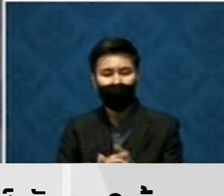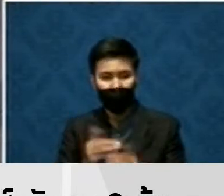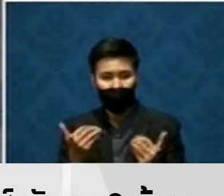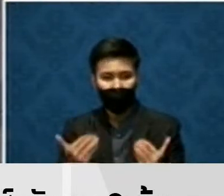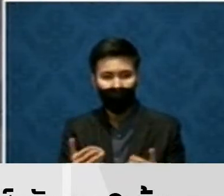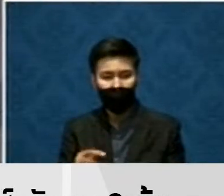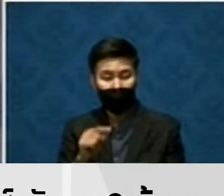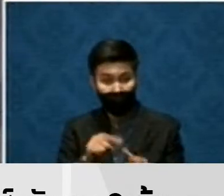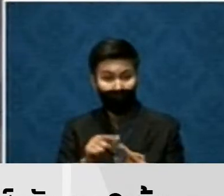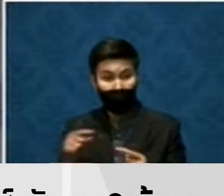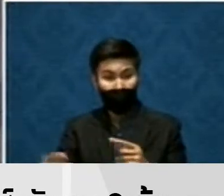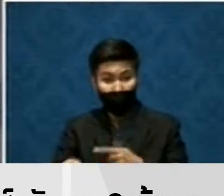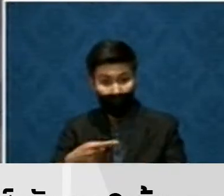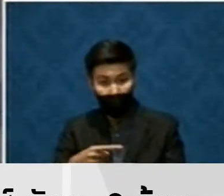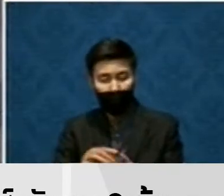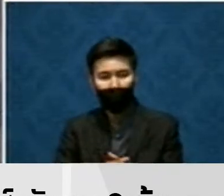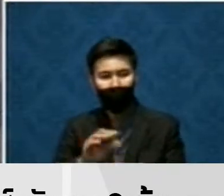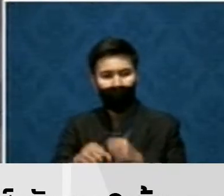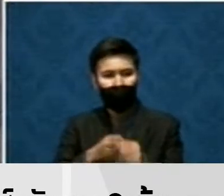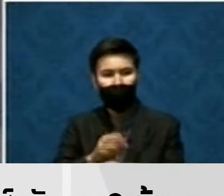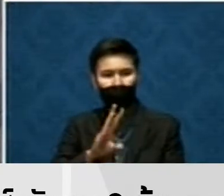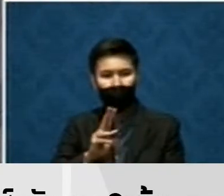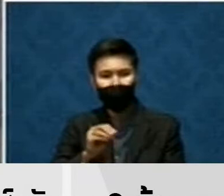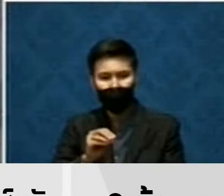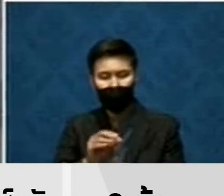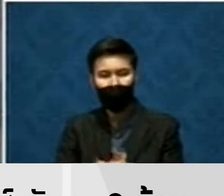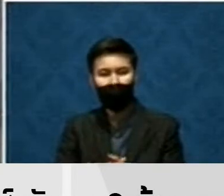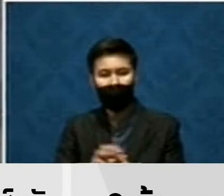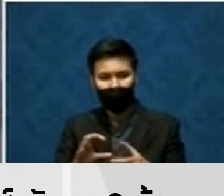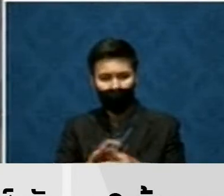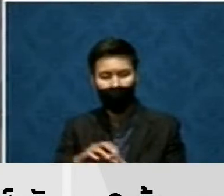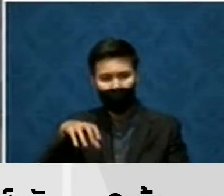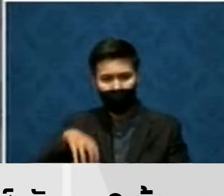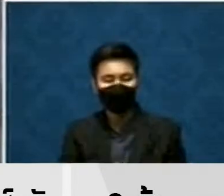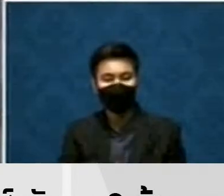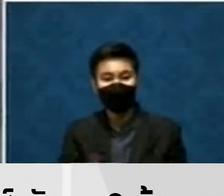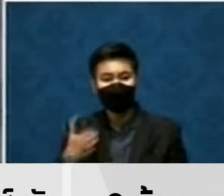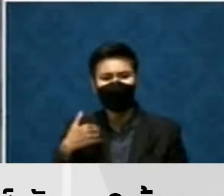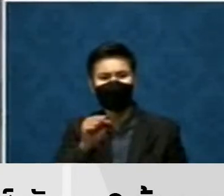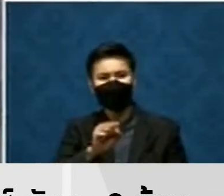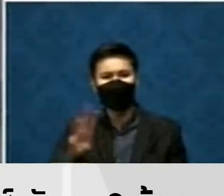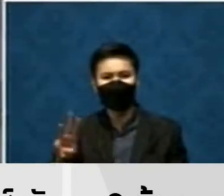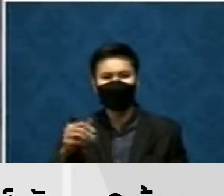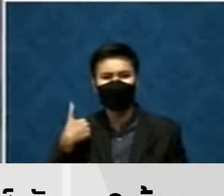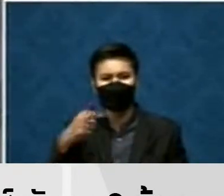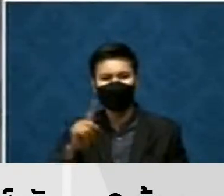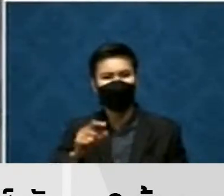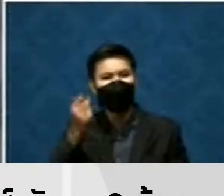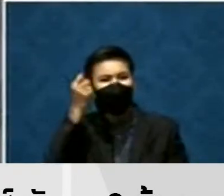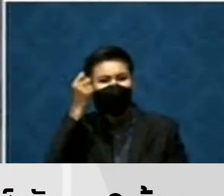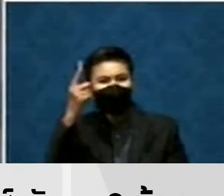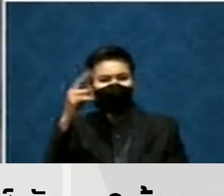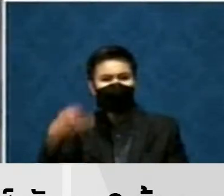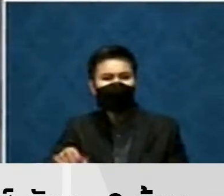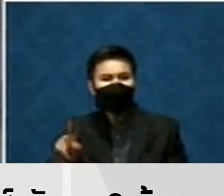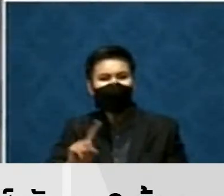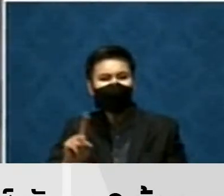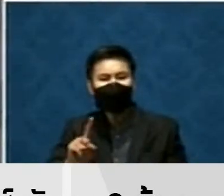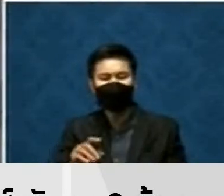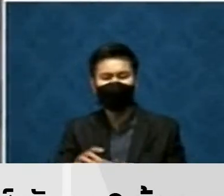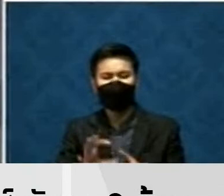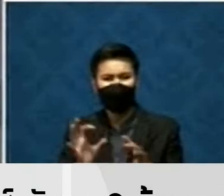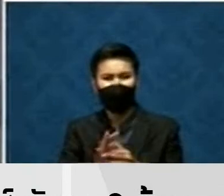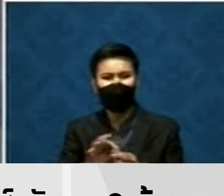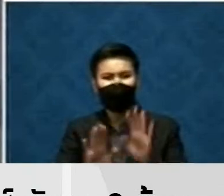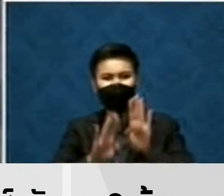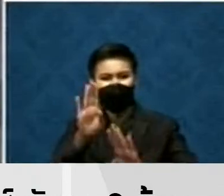การลงพื้นที่มันก็มีรมเบี้ยเลี้ยงอะไรค่อนข้างเยอะนะแล้วก็แบบบางคนก็เอาญาติพี่น้องเอาลูกเอาเมียตัวเองในไปเซ็นรับ